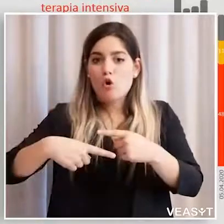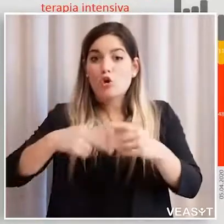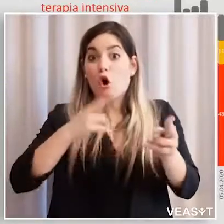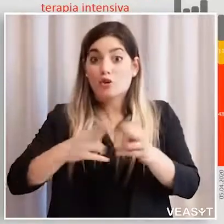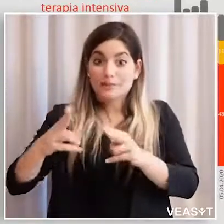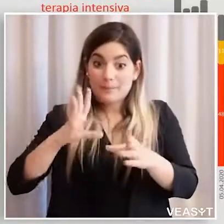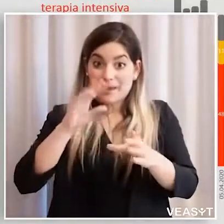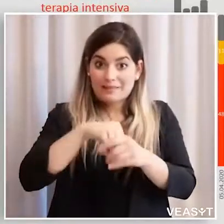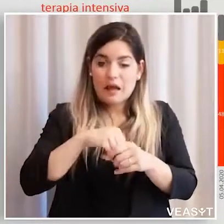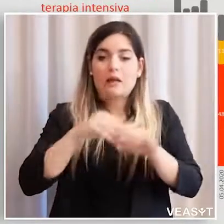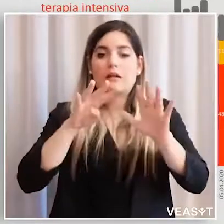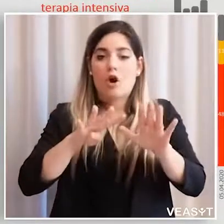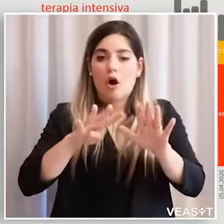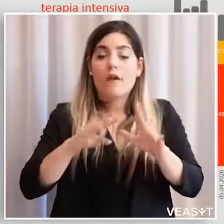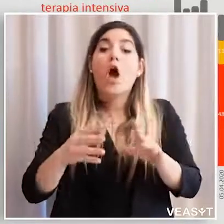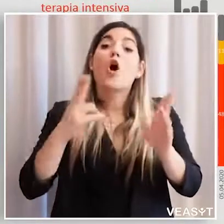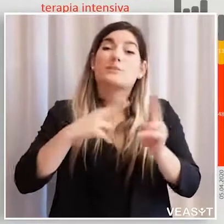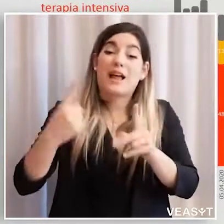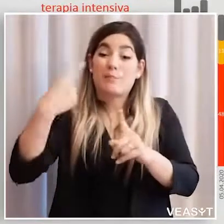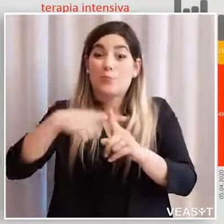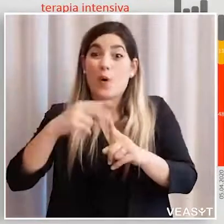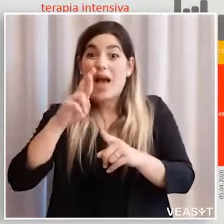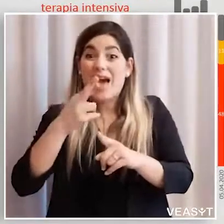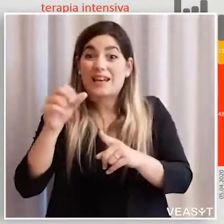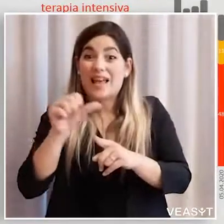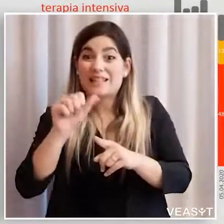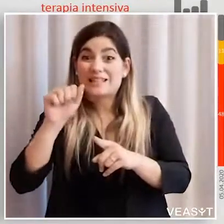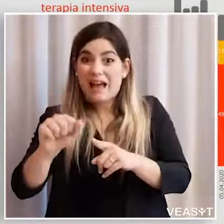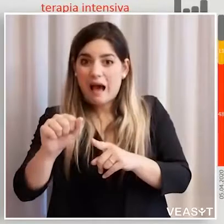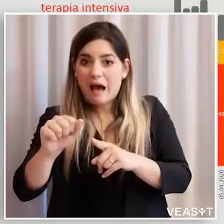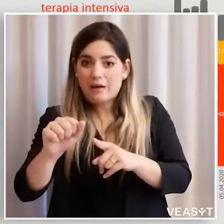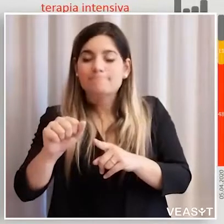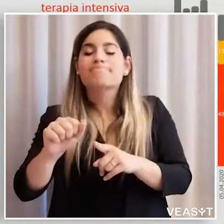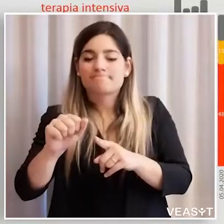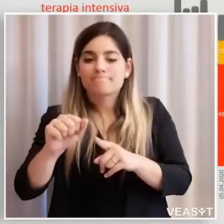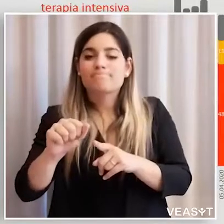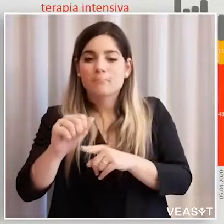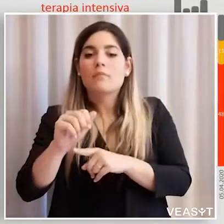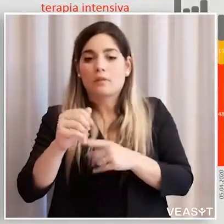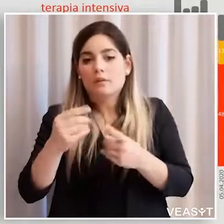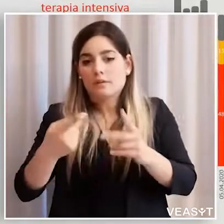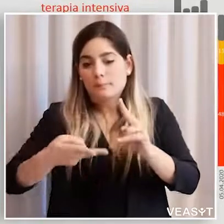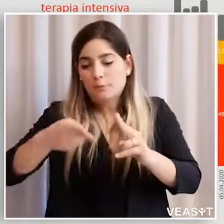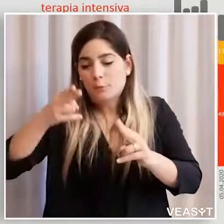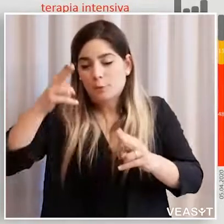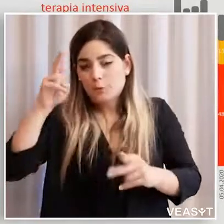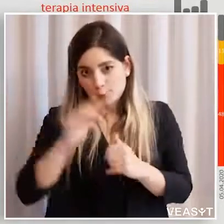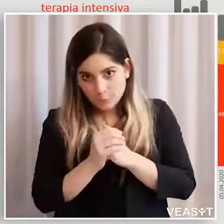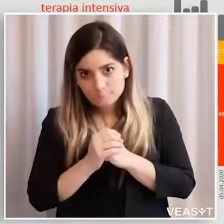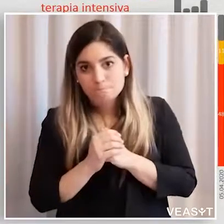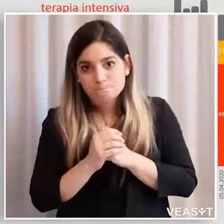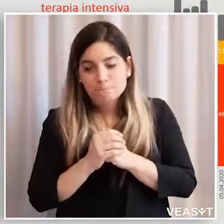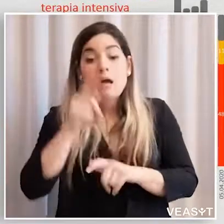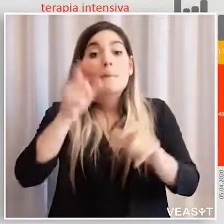nove ospedali e e resa 40 il primo del 4 e persone che sono